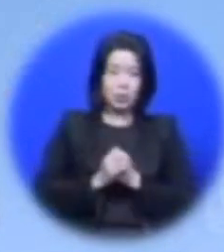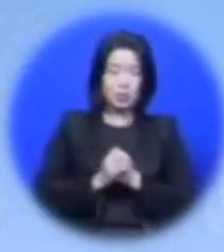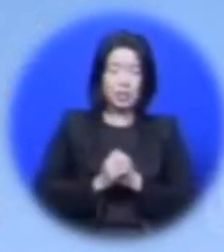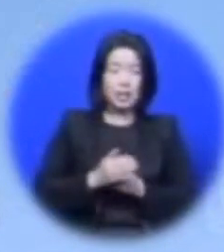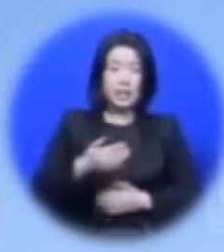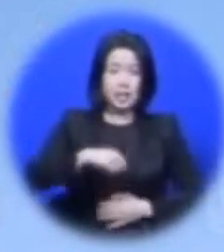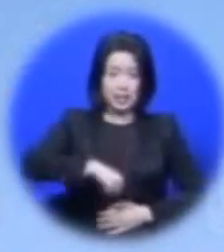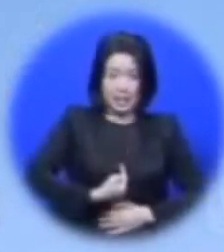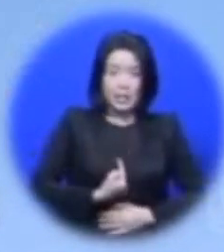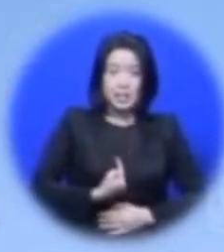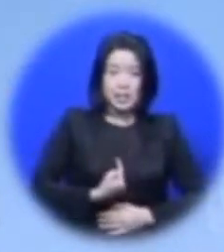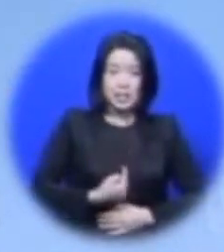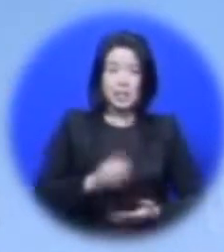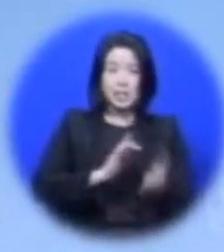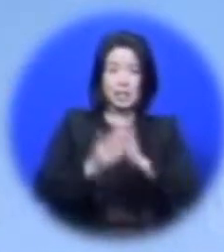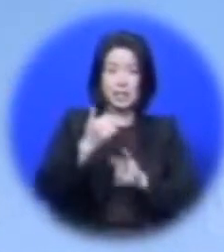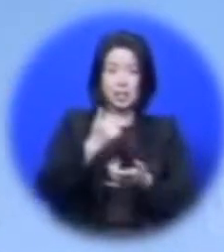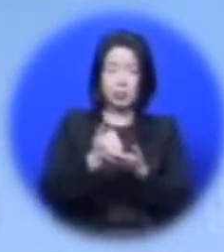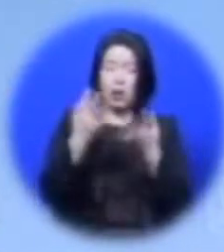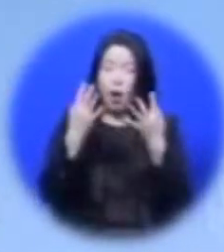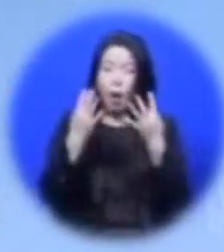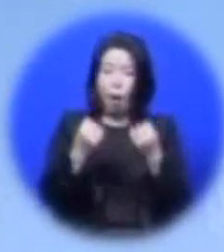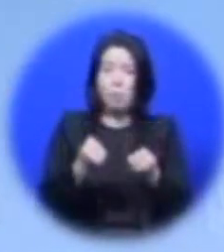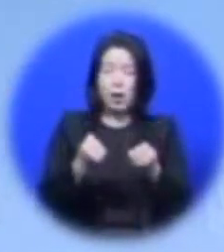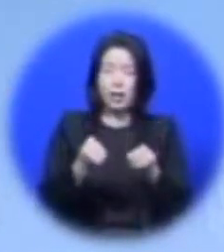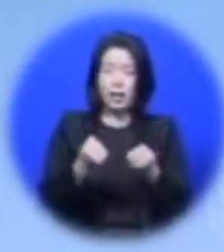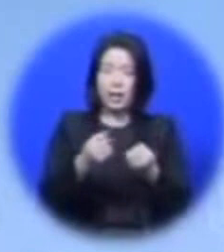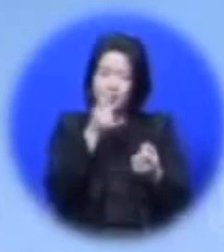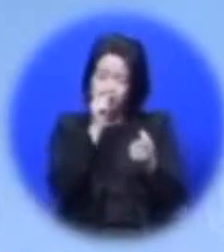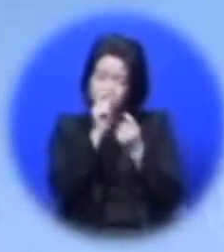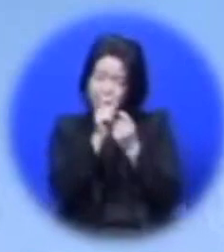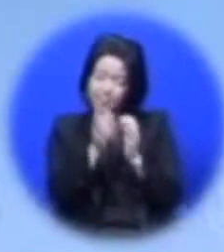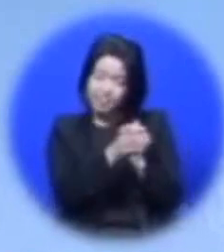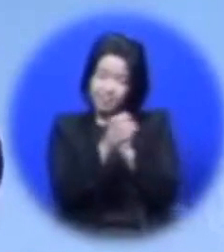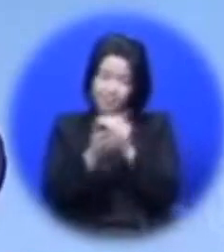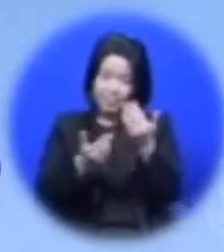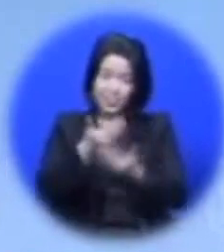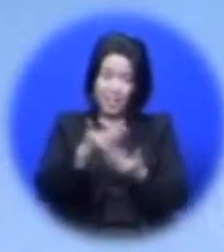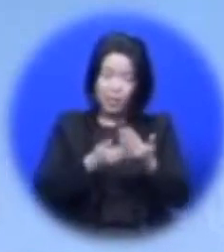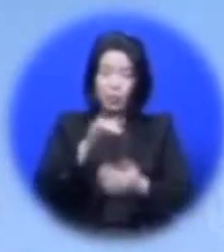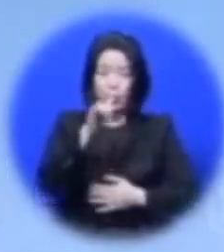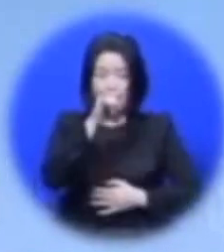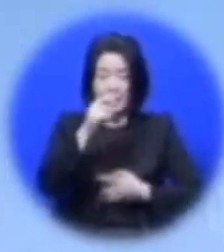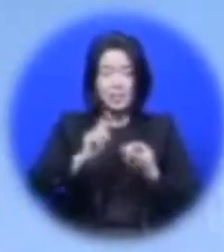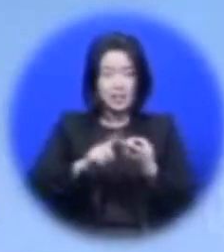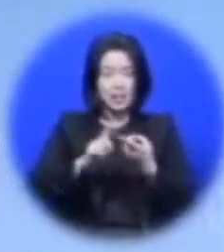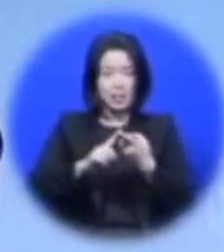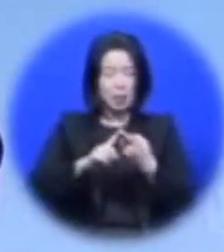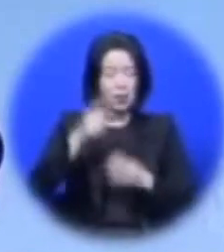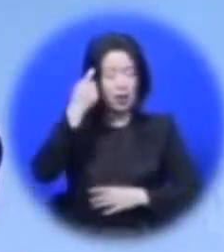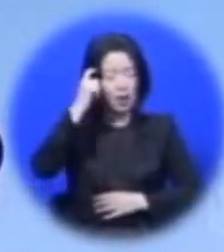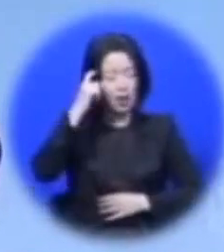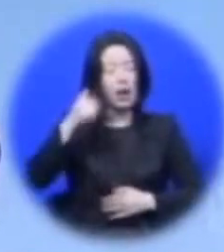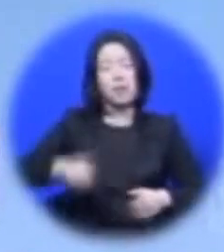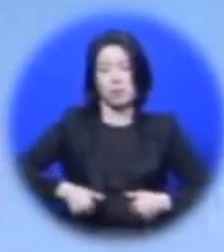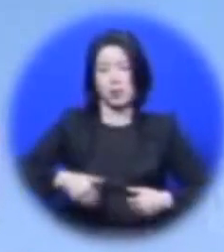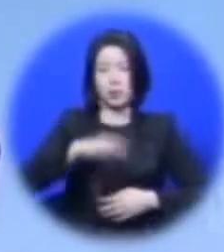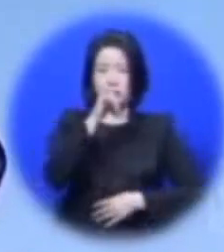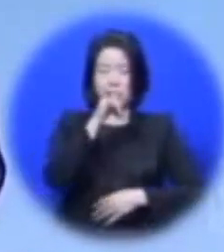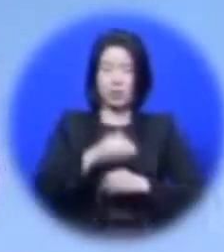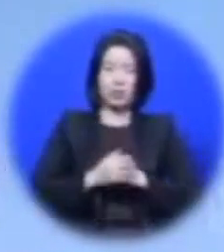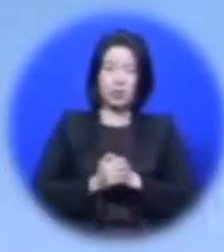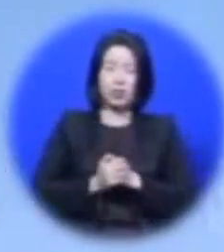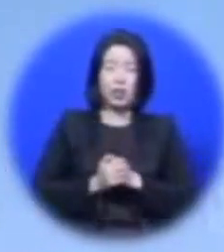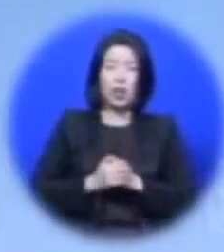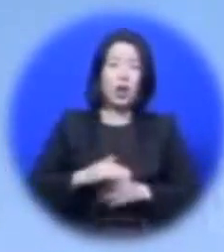여러분 자신이 예수님과 얼마나 아주 친밀히 사귀고 있는지를 한번 돌아보실 필요가 있습니다.